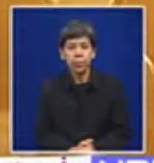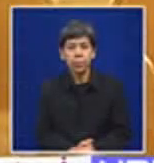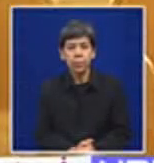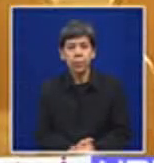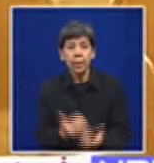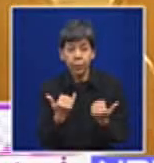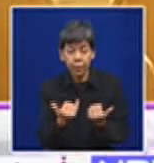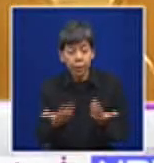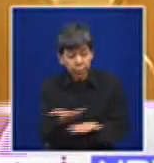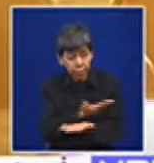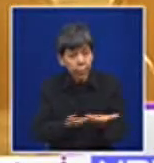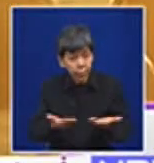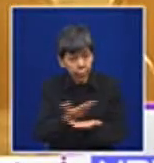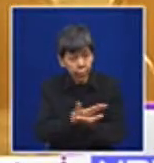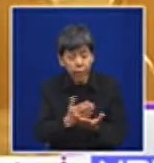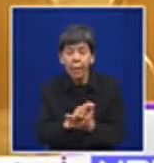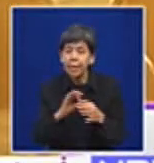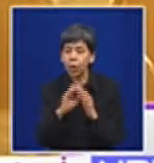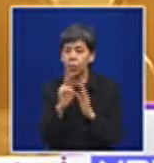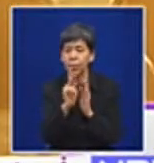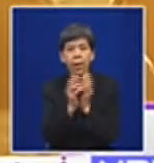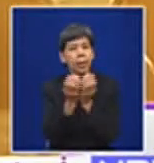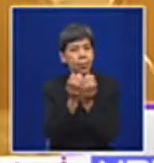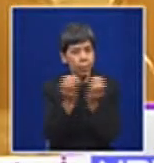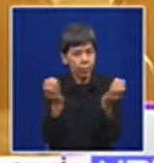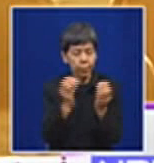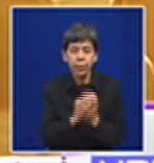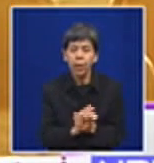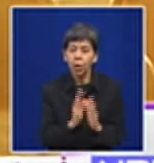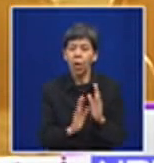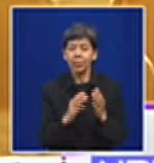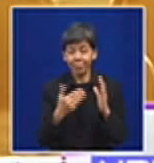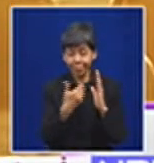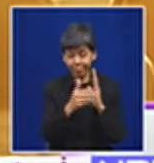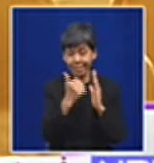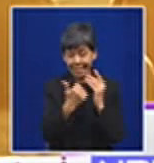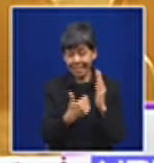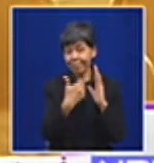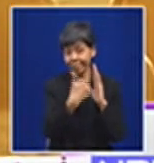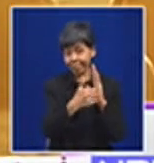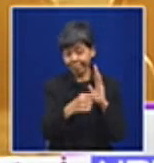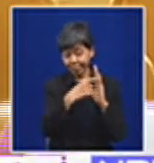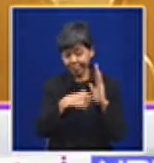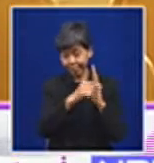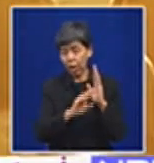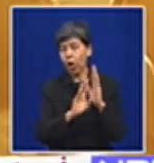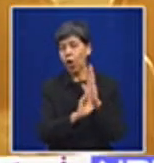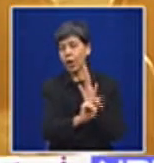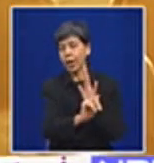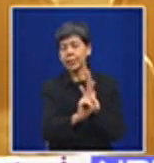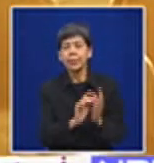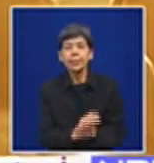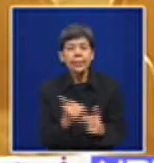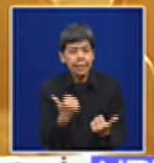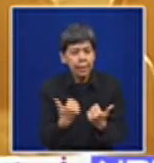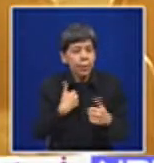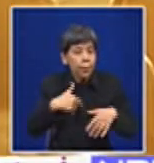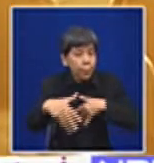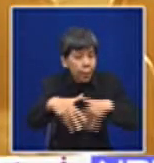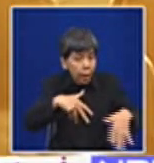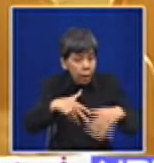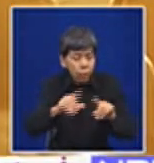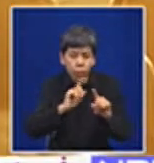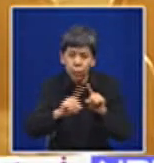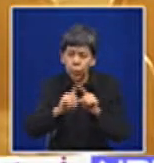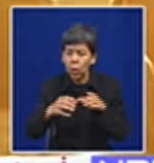ค่ะเวทีรับฟังความคิดเห็นต่อร่างธรรมนูญในส่วนของภูมิภาคภาคตะวันออกเฉียงเหนือนะคะที่จังหวัดขอนแก่นค่ะซึ่งมีประชาชน